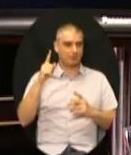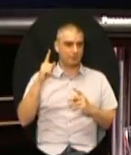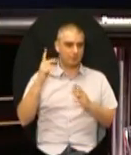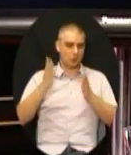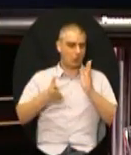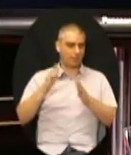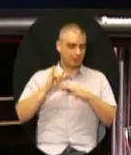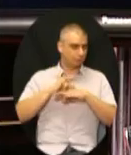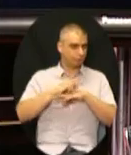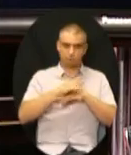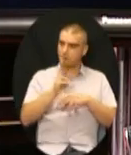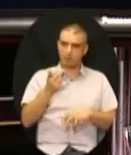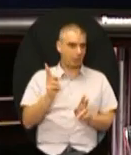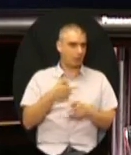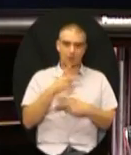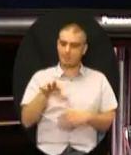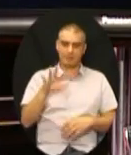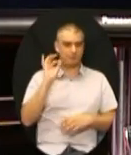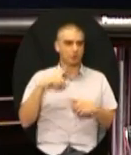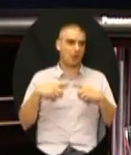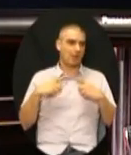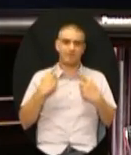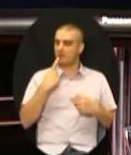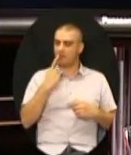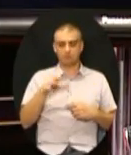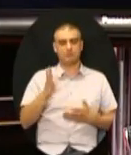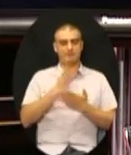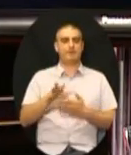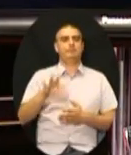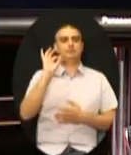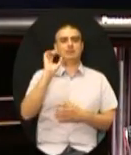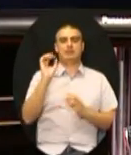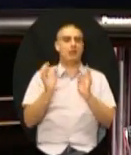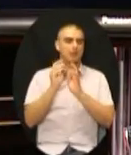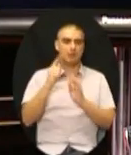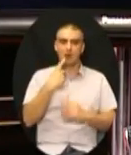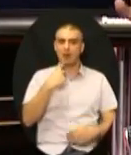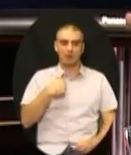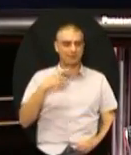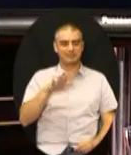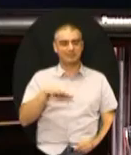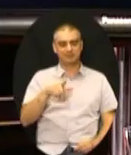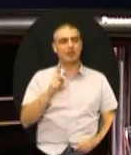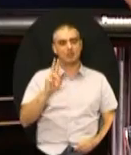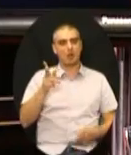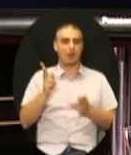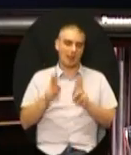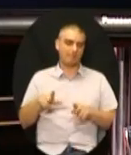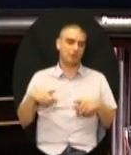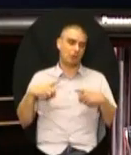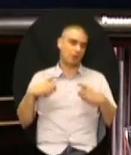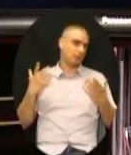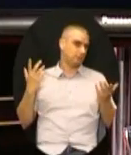אותם רובוטים, לא יכולים למצוא חיים ולהגיד, הנה מצאתי בקטריה. הם יכולים להגיד שהסביבה הזאת יכולה לאפשר